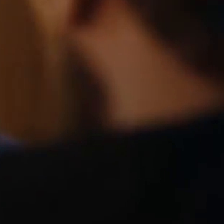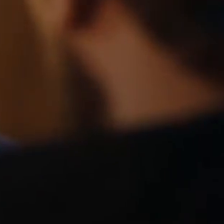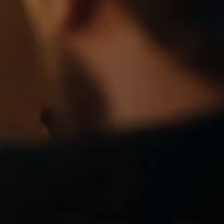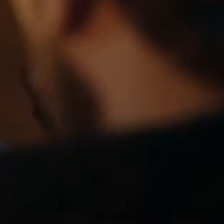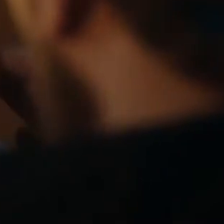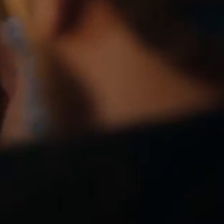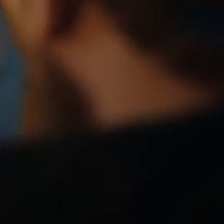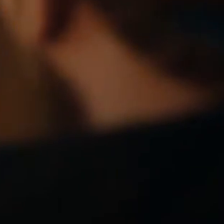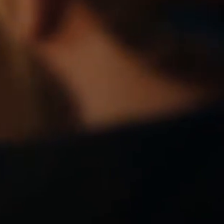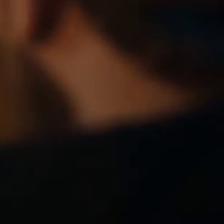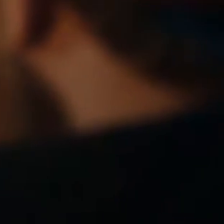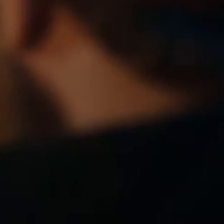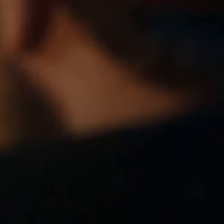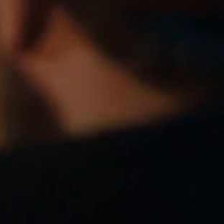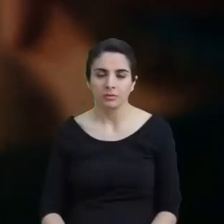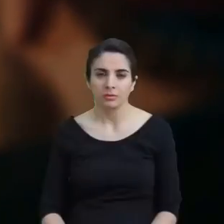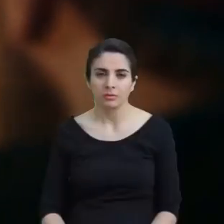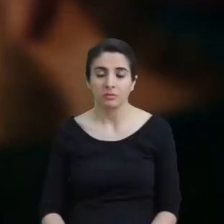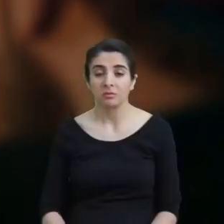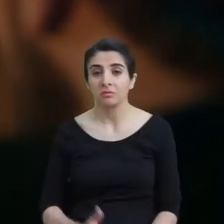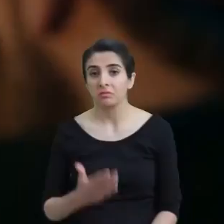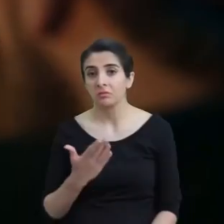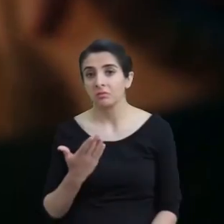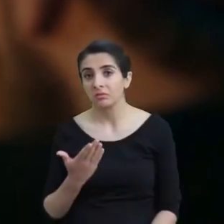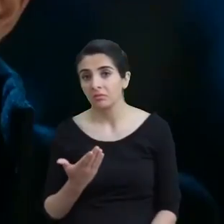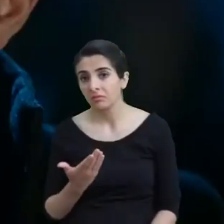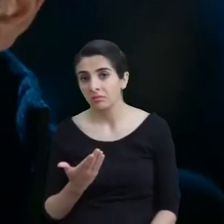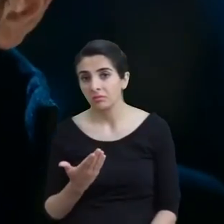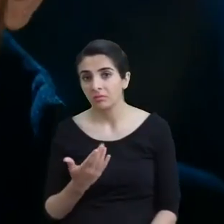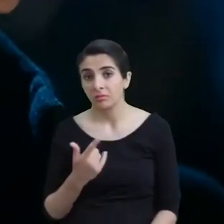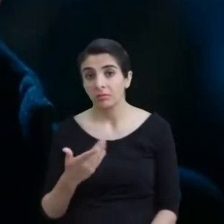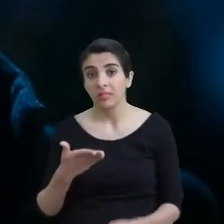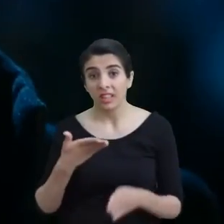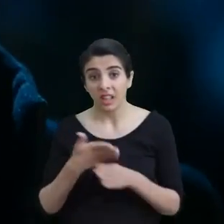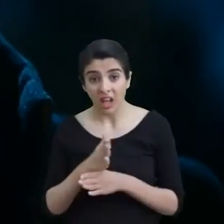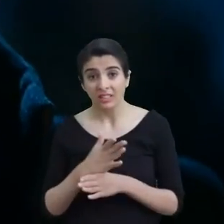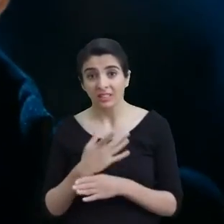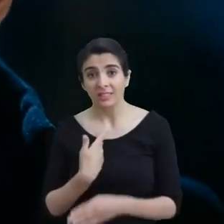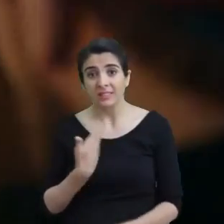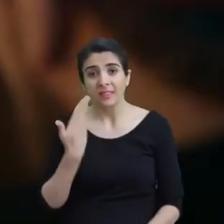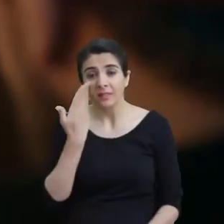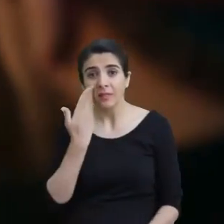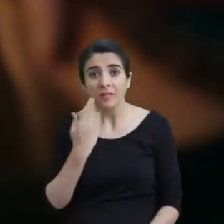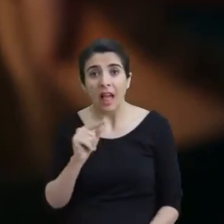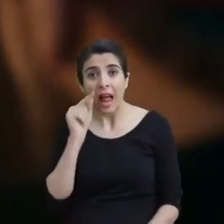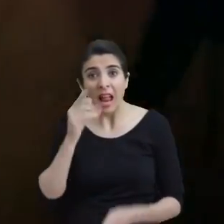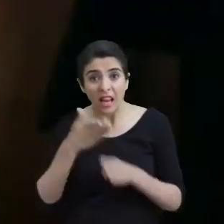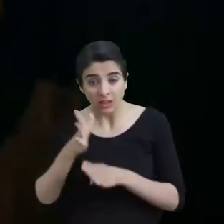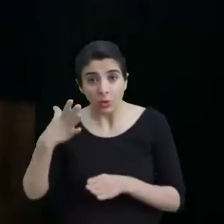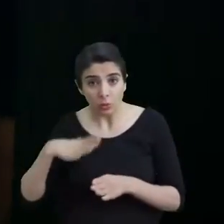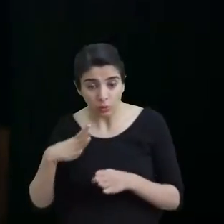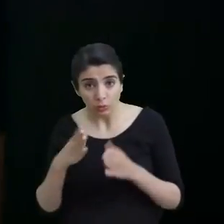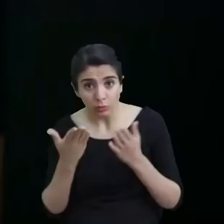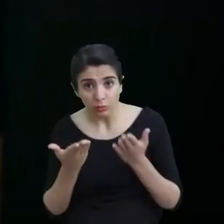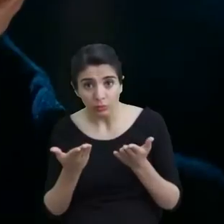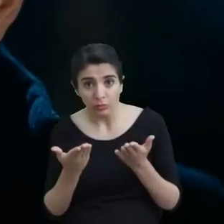Suratına bakıp sırıtarak yanağını okşadı. Eğer canın gerçek bir erkek çekerse... Azize Cemil'in